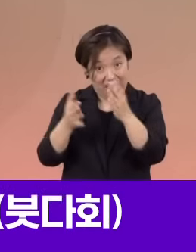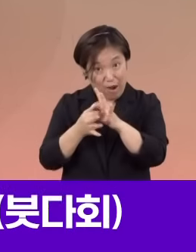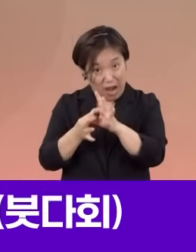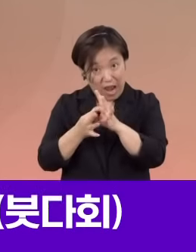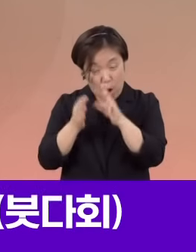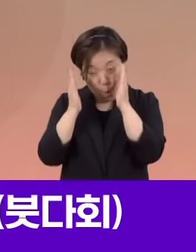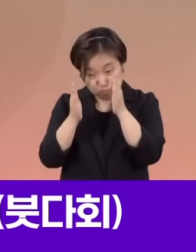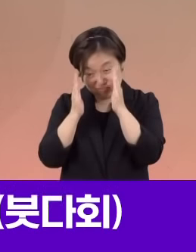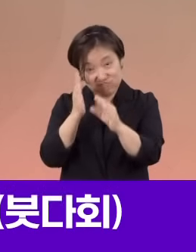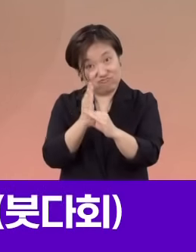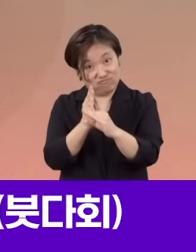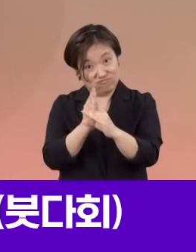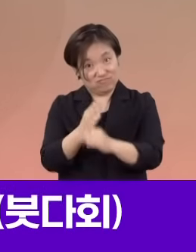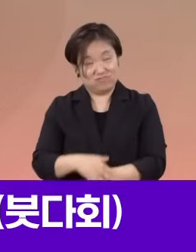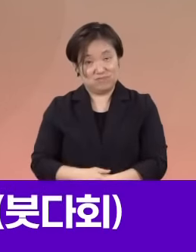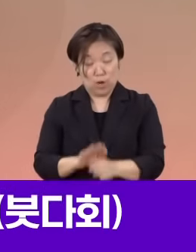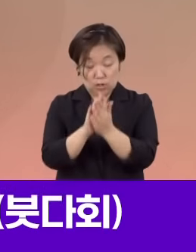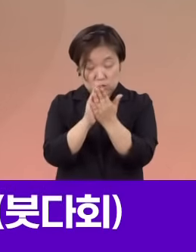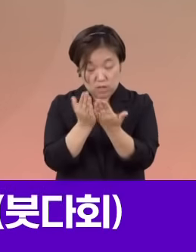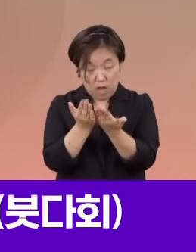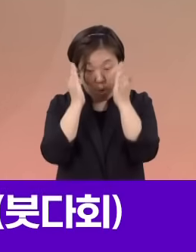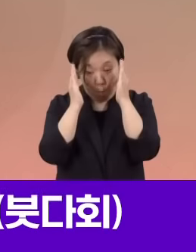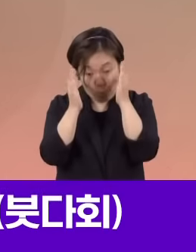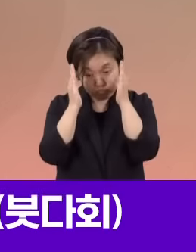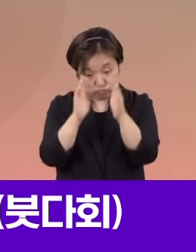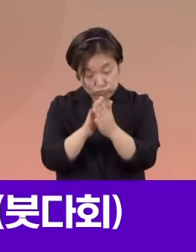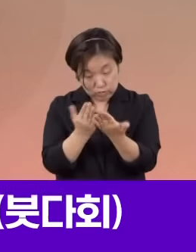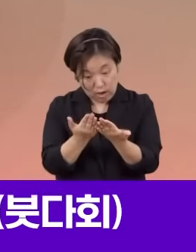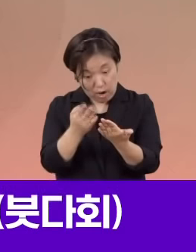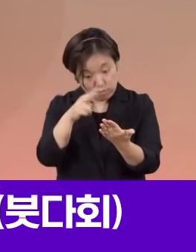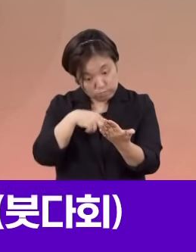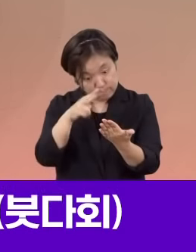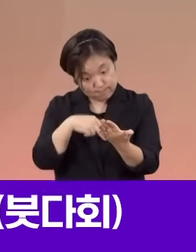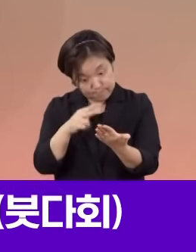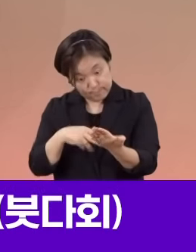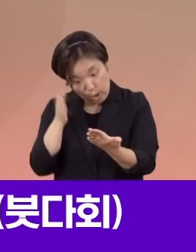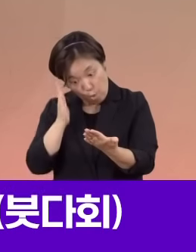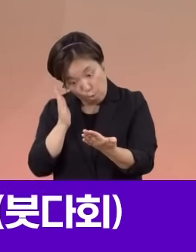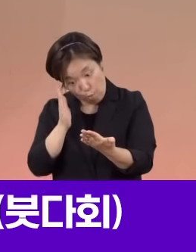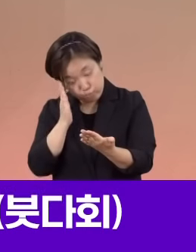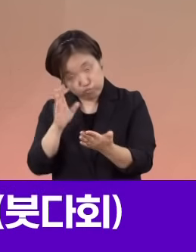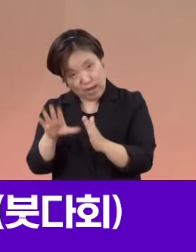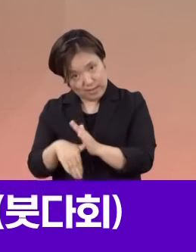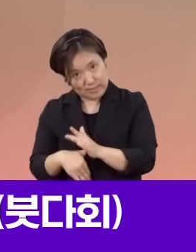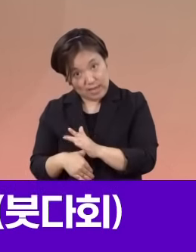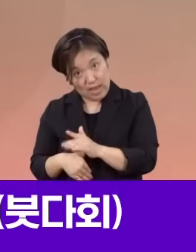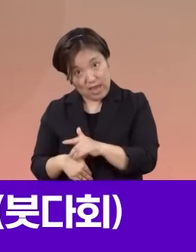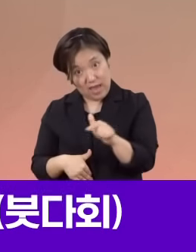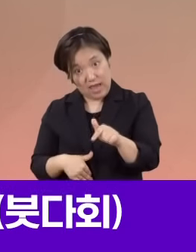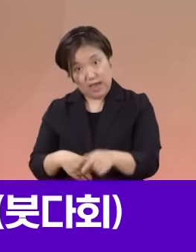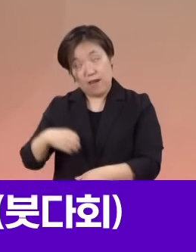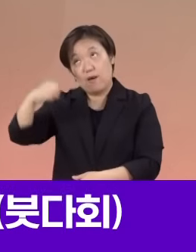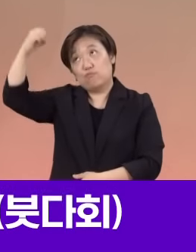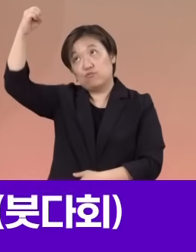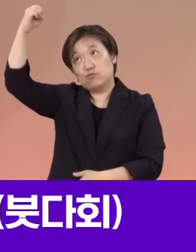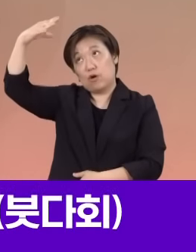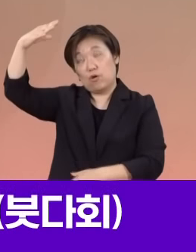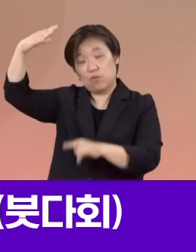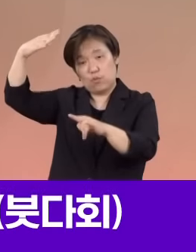놓고 공부를 하다가 방에 불을 켜놓은 채 잠시 스르륵하고